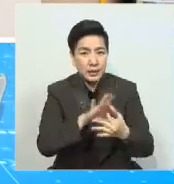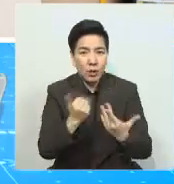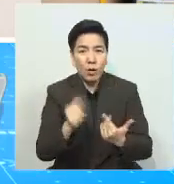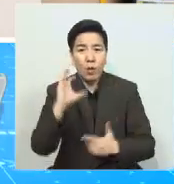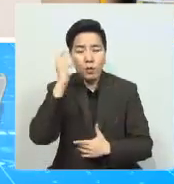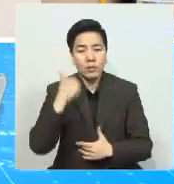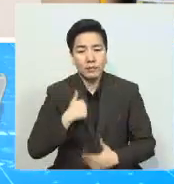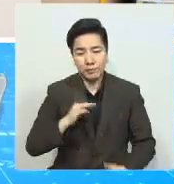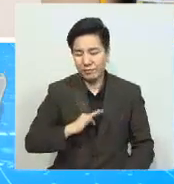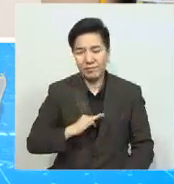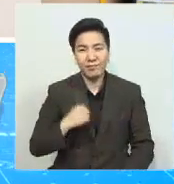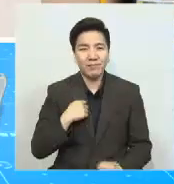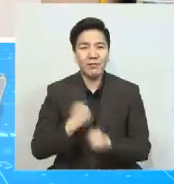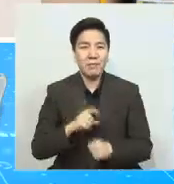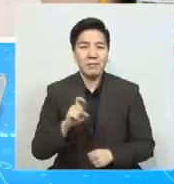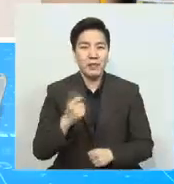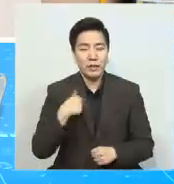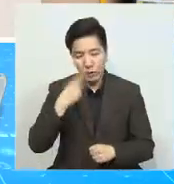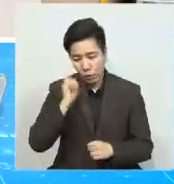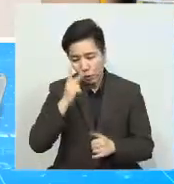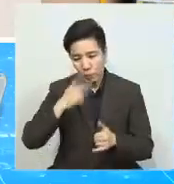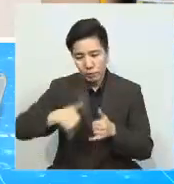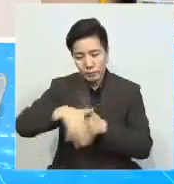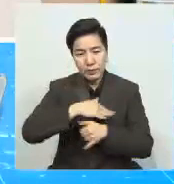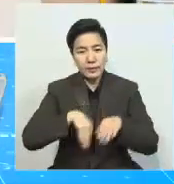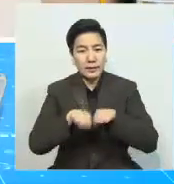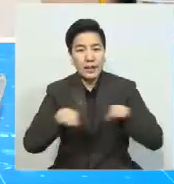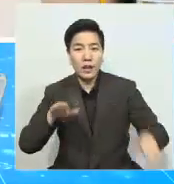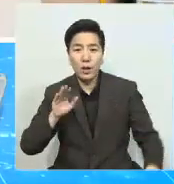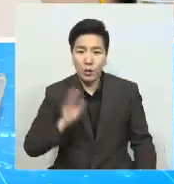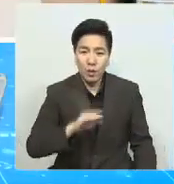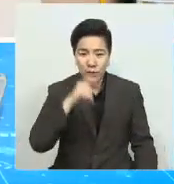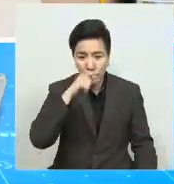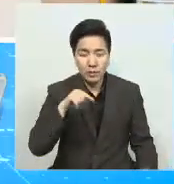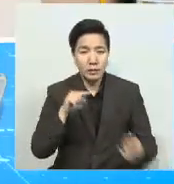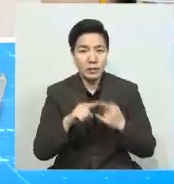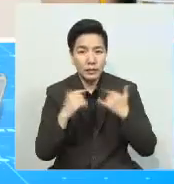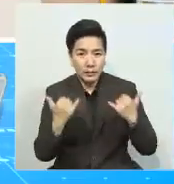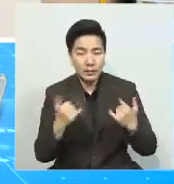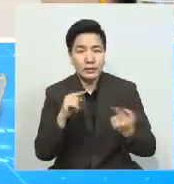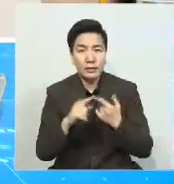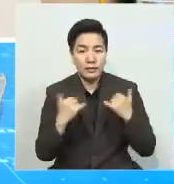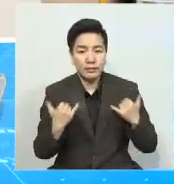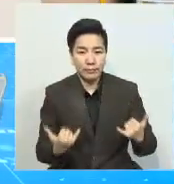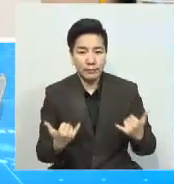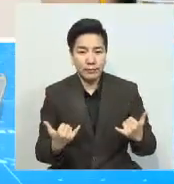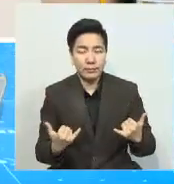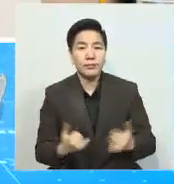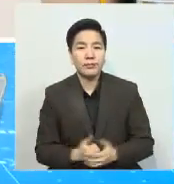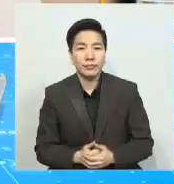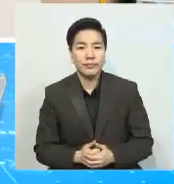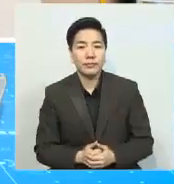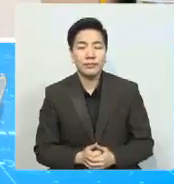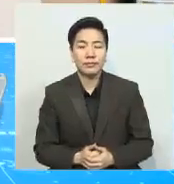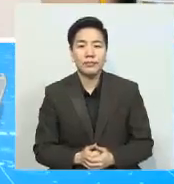ำไม่ได้หรอกครับก็เราก็มีบริบทของมาตรฐานของประเทศไทยเราเหมาะกับบริบทของประเทศไทยเราณขณะนี้นะครับ ค่ะ